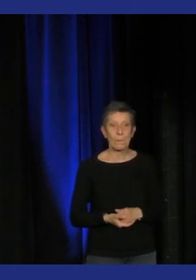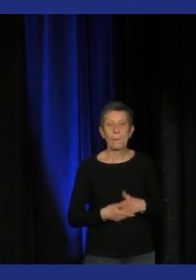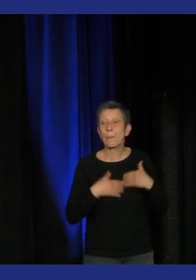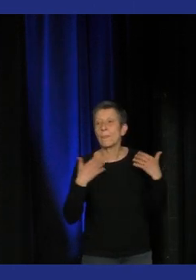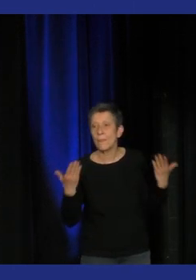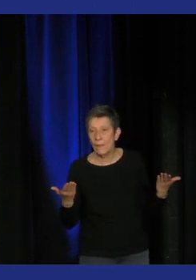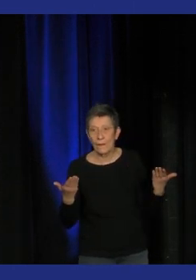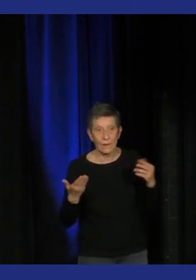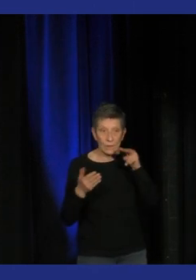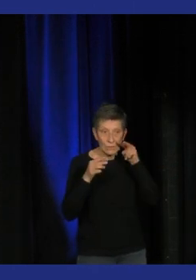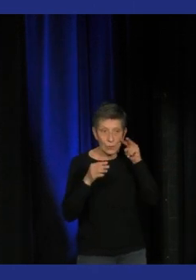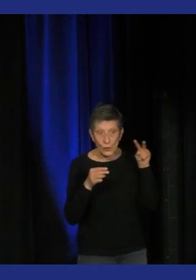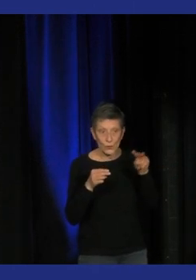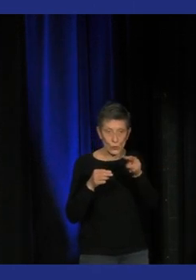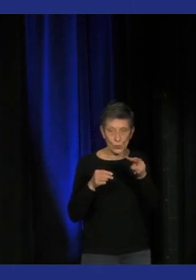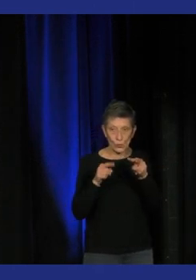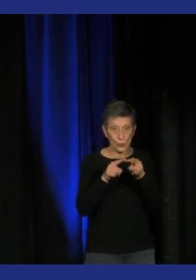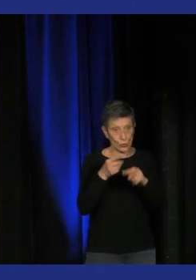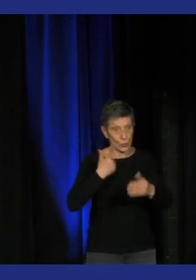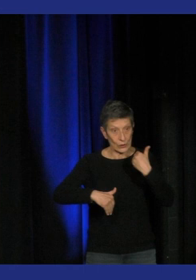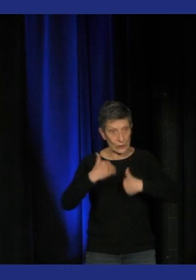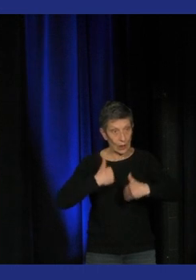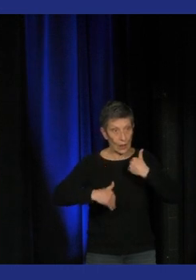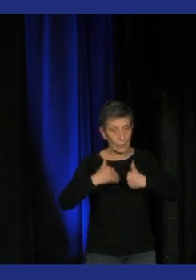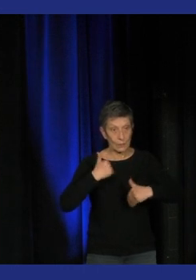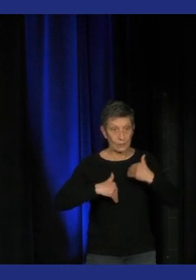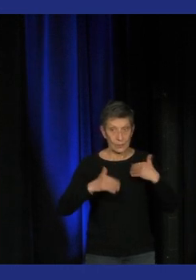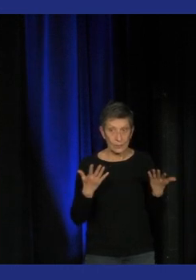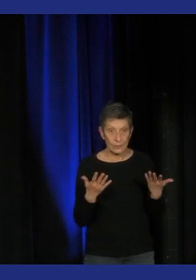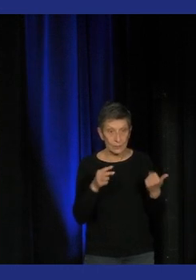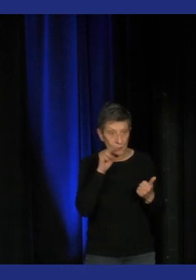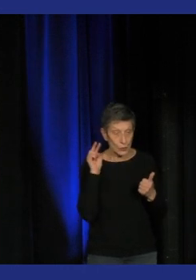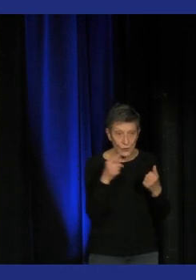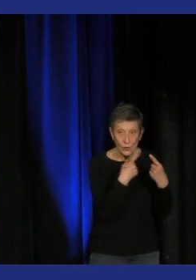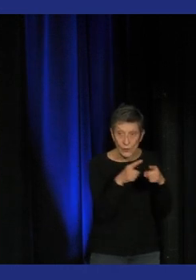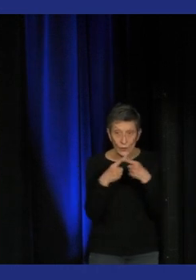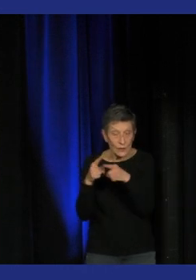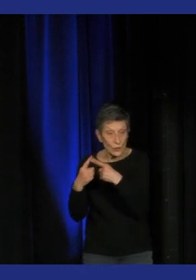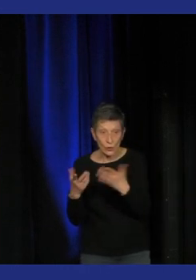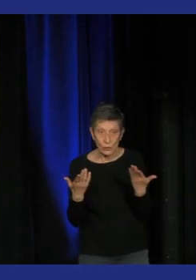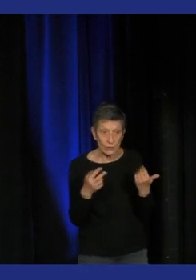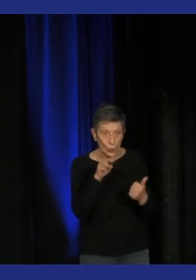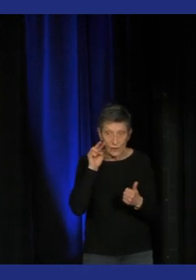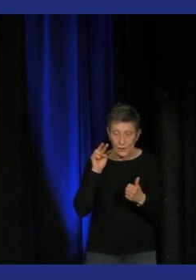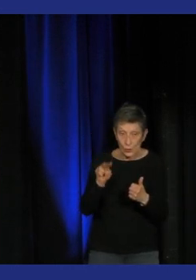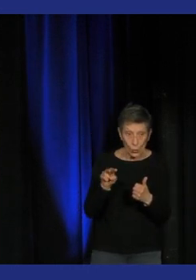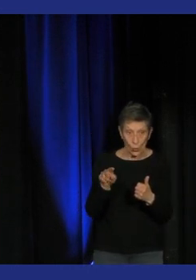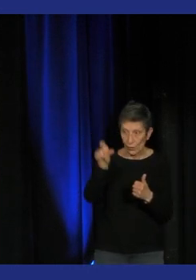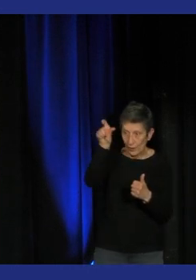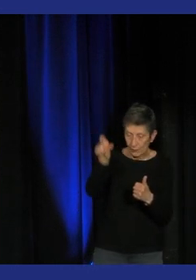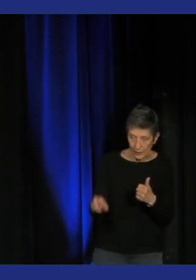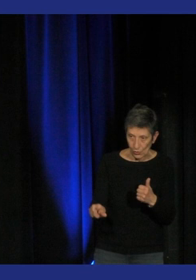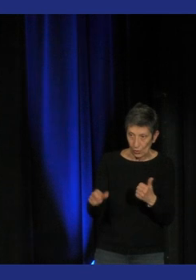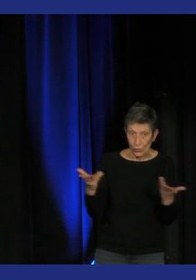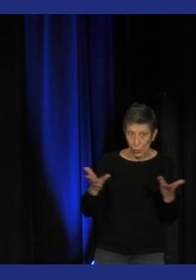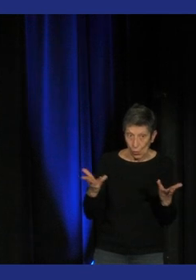Les visions que l'on va avoir du handicap, les visions que l'on va avoir de la personne vont influencer la